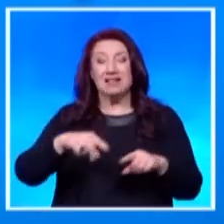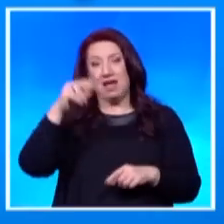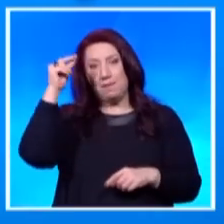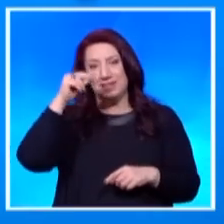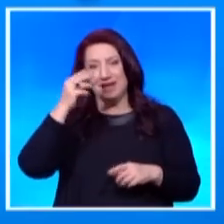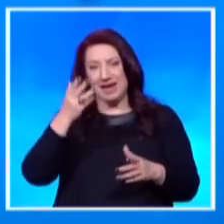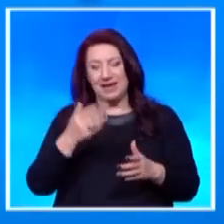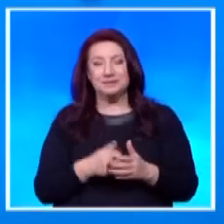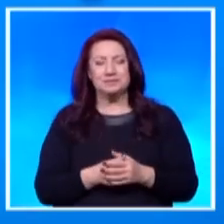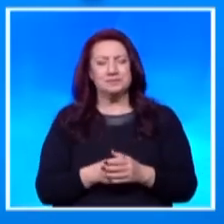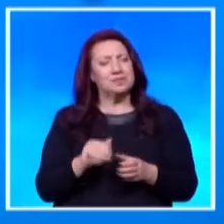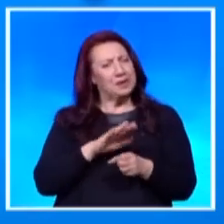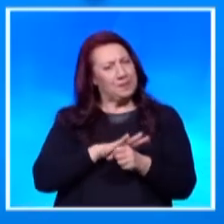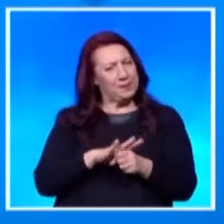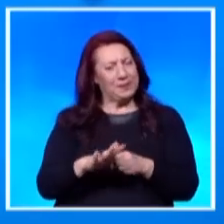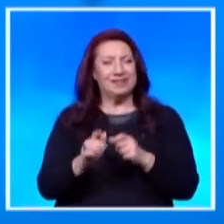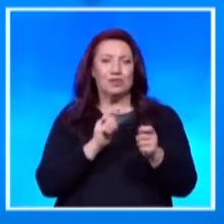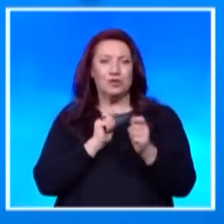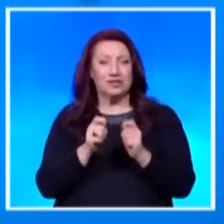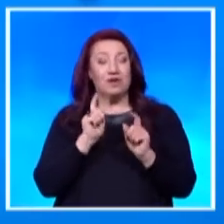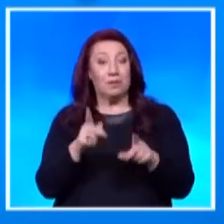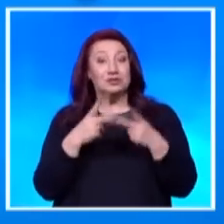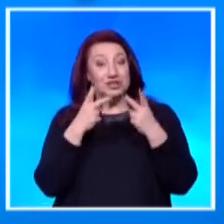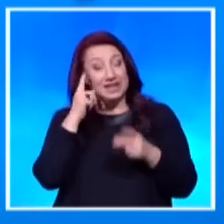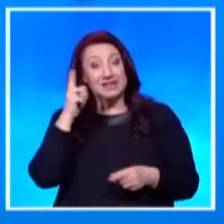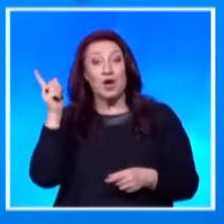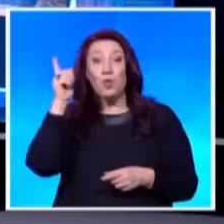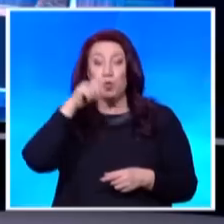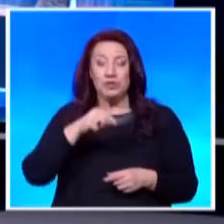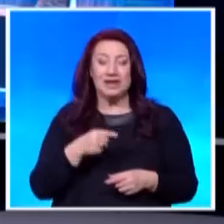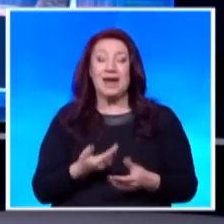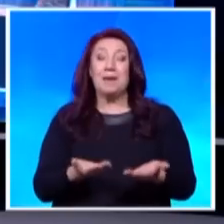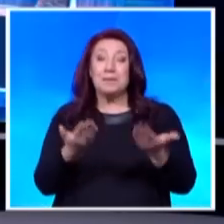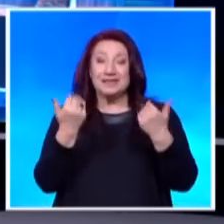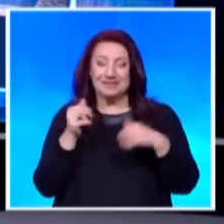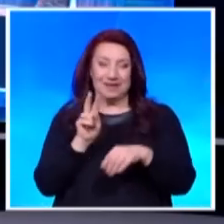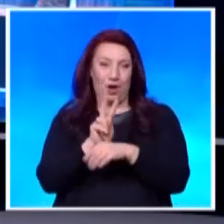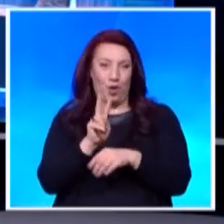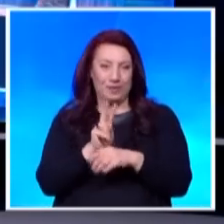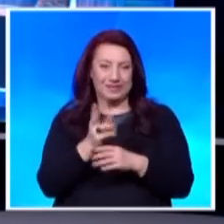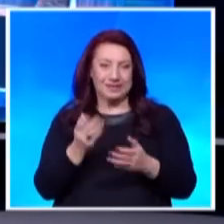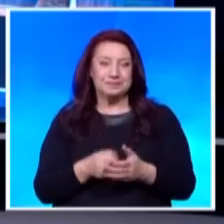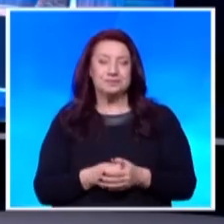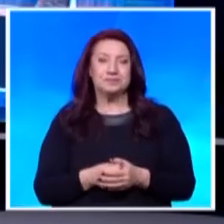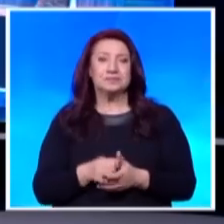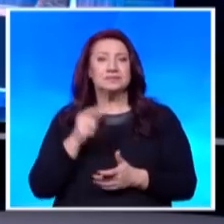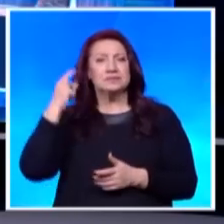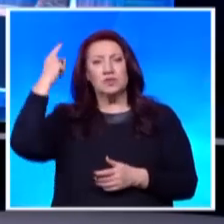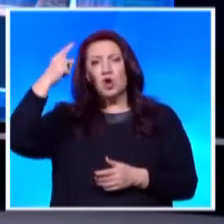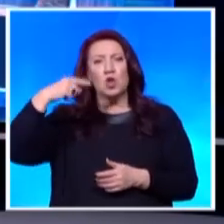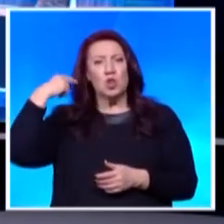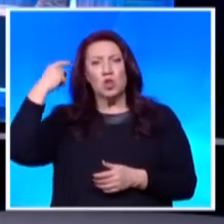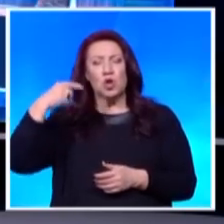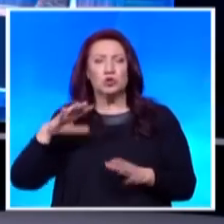Цялото интервю с Соня Йончева може да гледате утре в предаването преди обед. В Лондон започна дело, заведено от